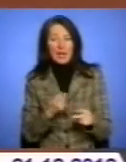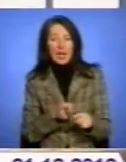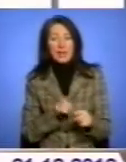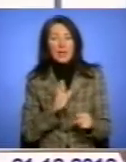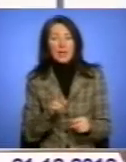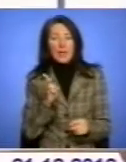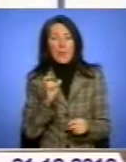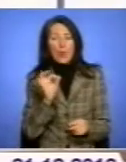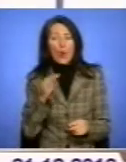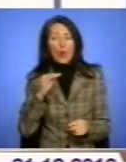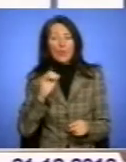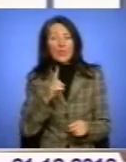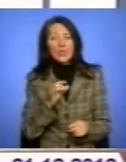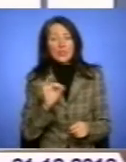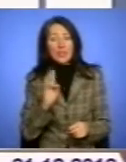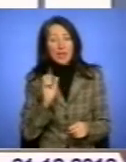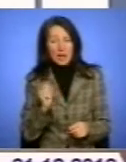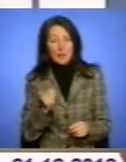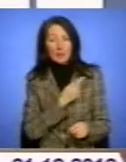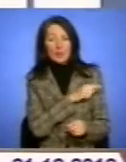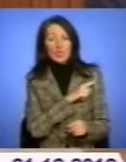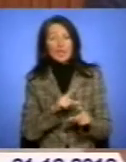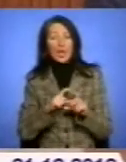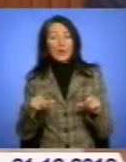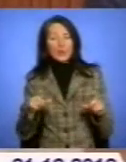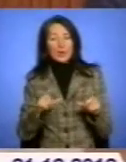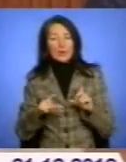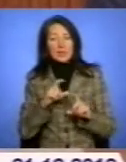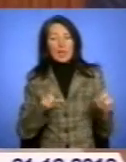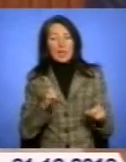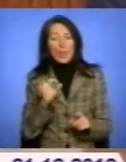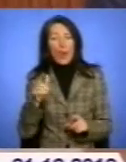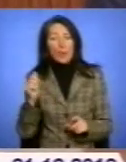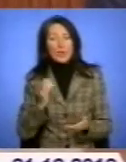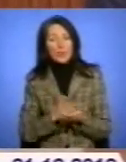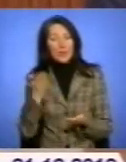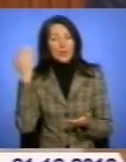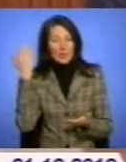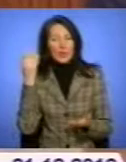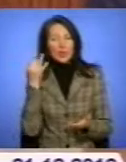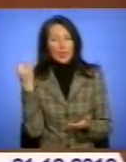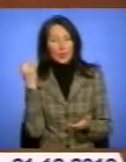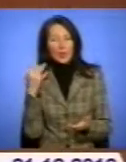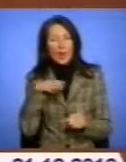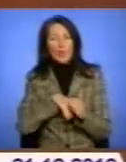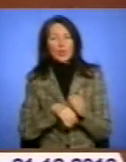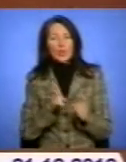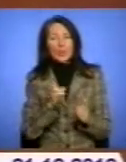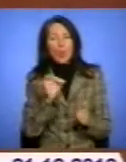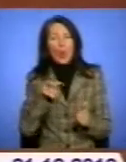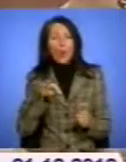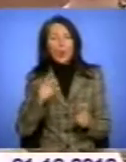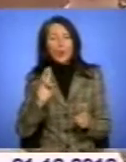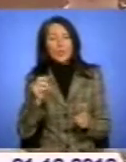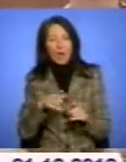геофизика. Медичний університет Богомольця має давню історію. Нині цей заклад входить до Болонської хартії, йому доручена розробка програми охорони